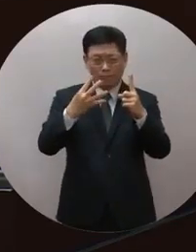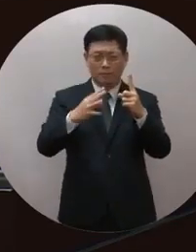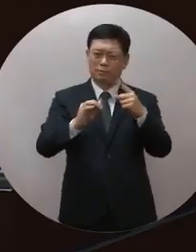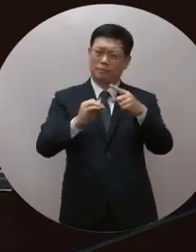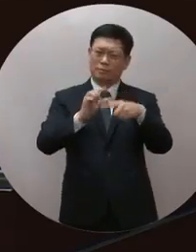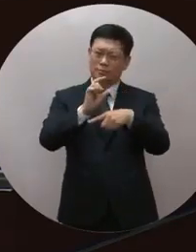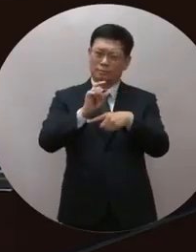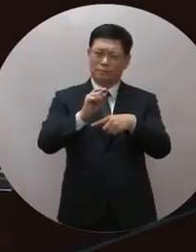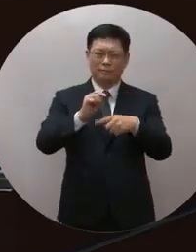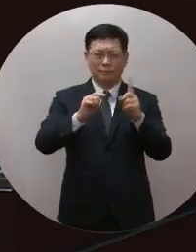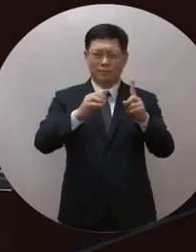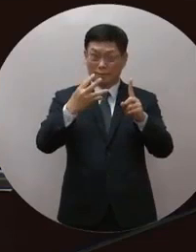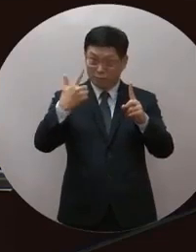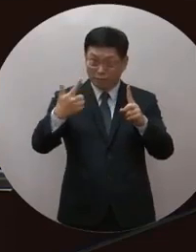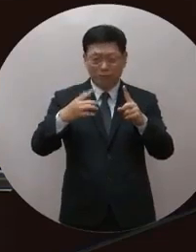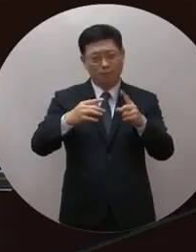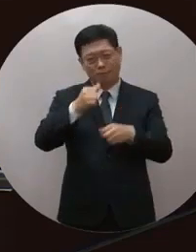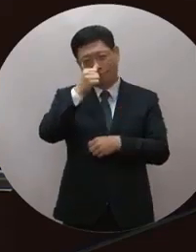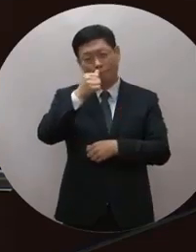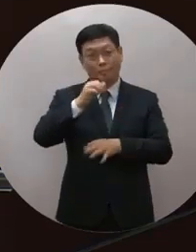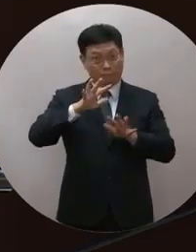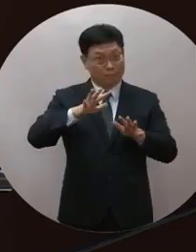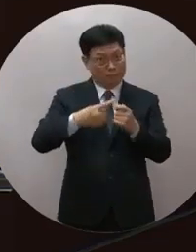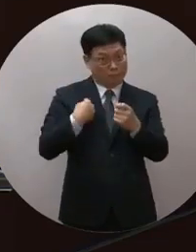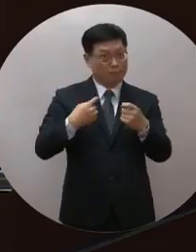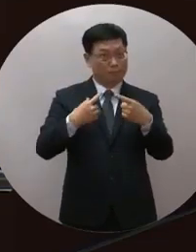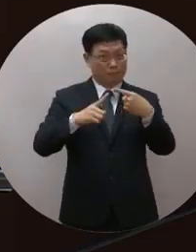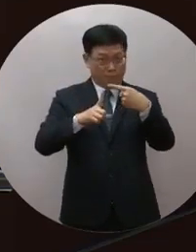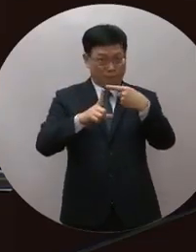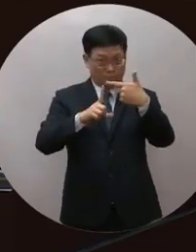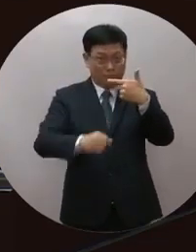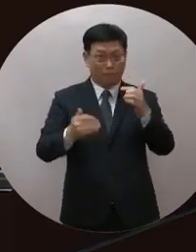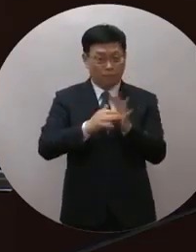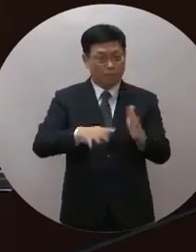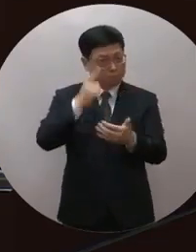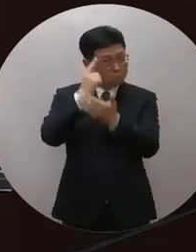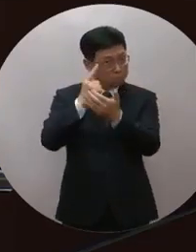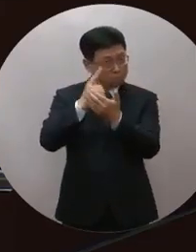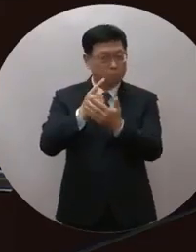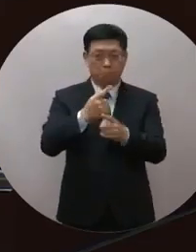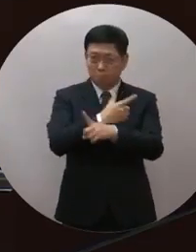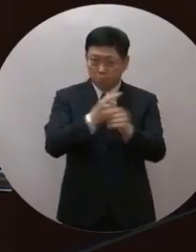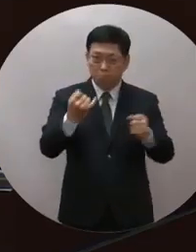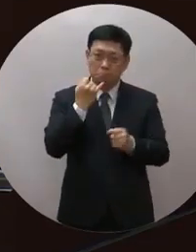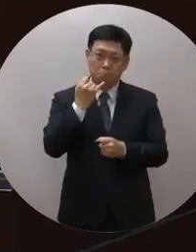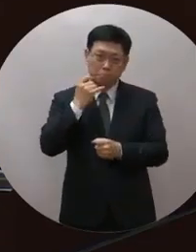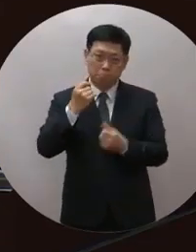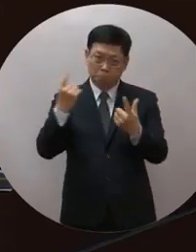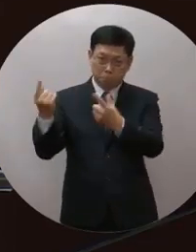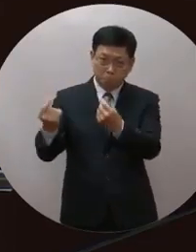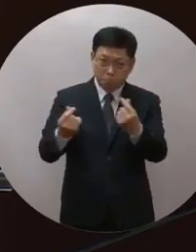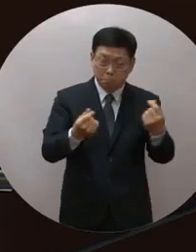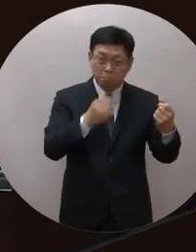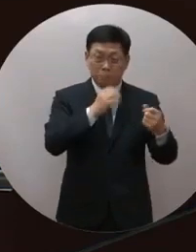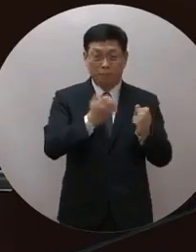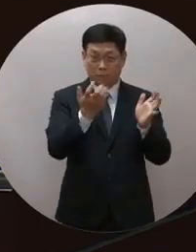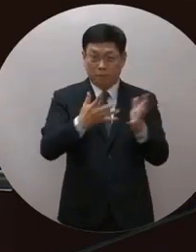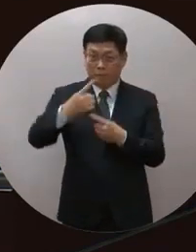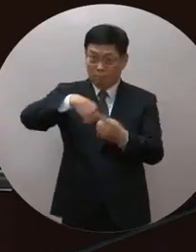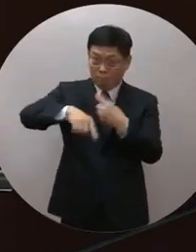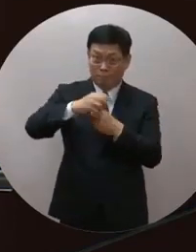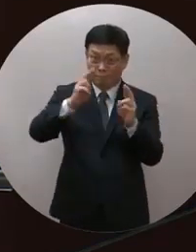1.464%，但从去年6月以来，我们天天都维持备转容量